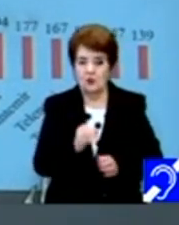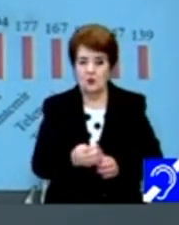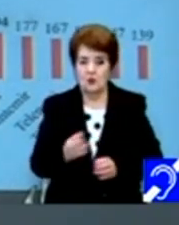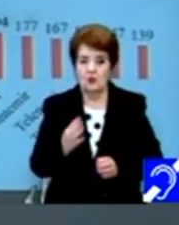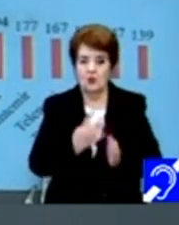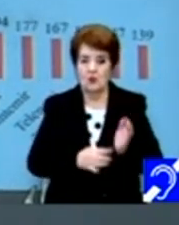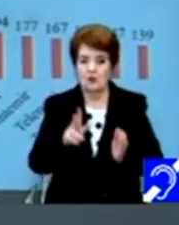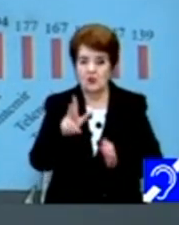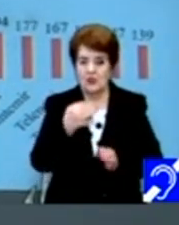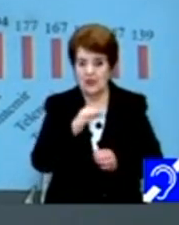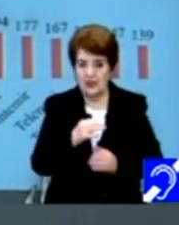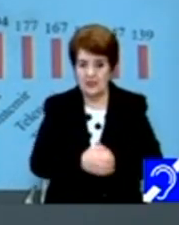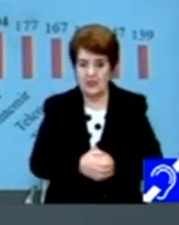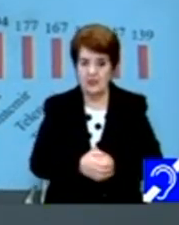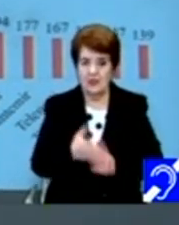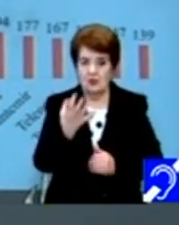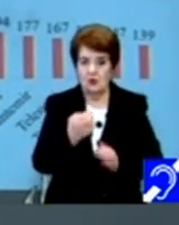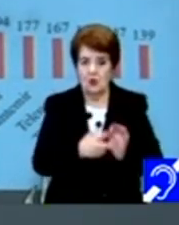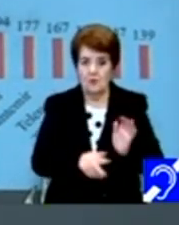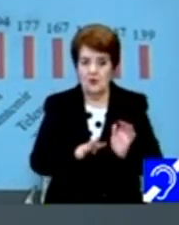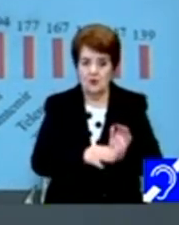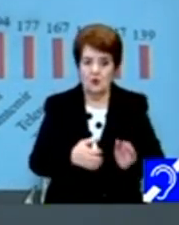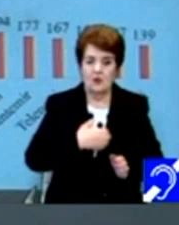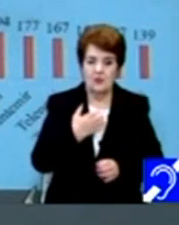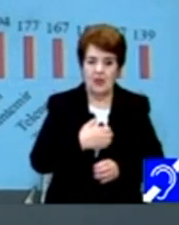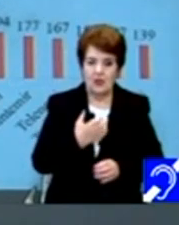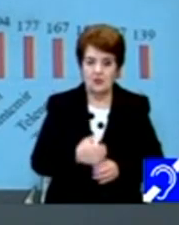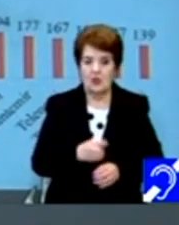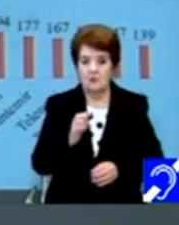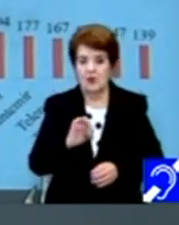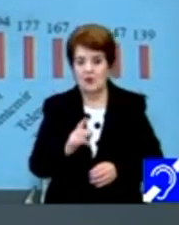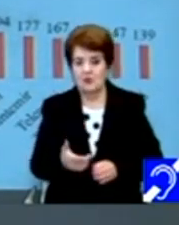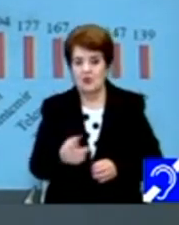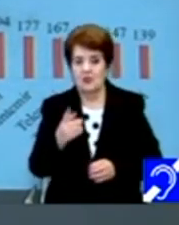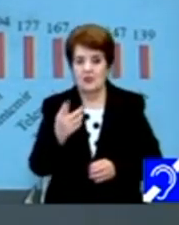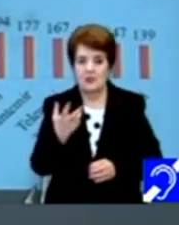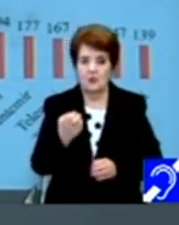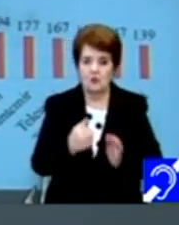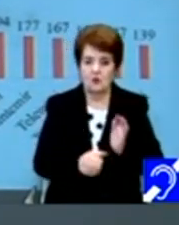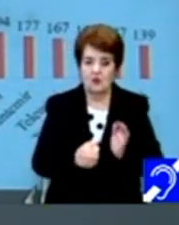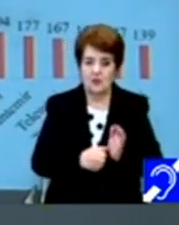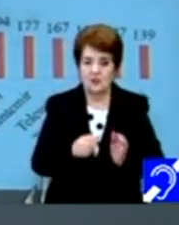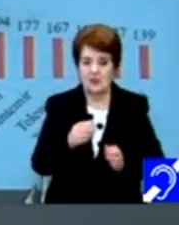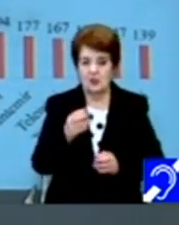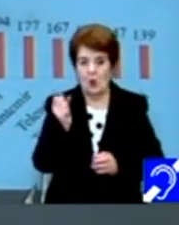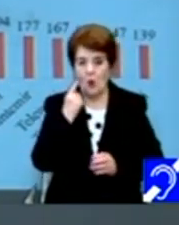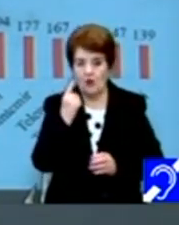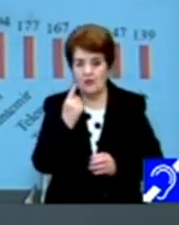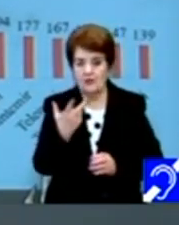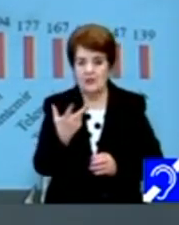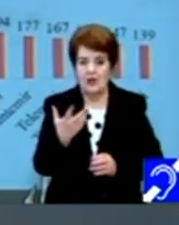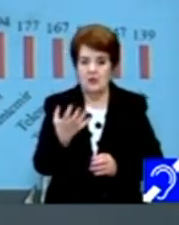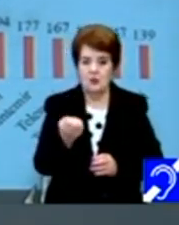593, Ialoveni 589, Ostrășeni 588, Briceni 560, Ocnița